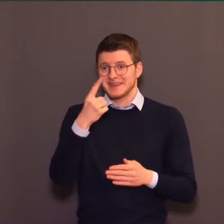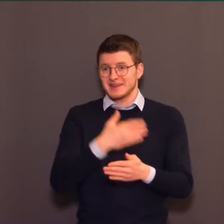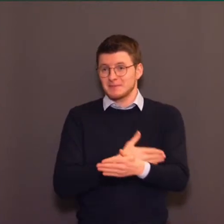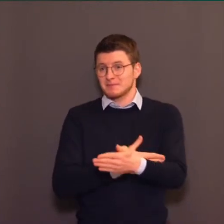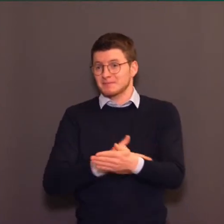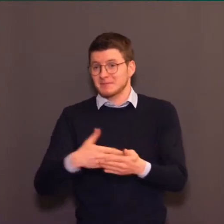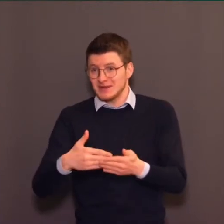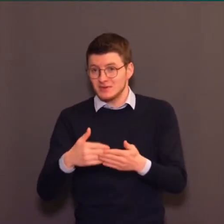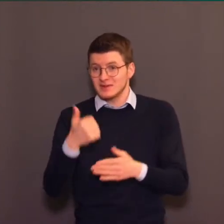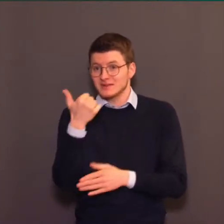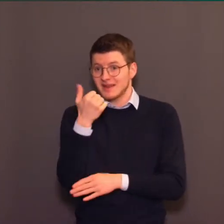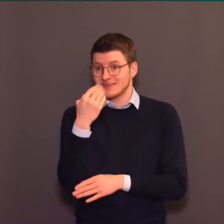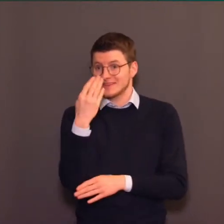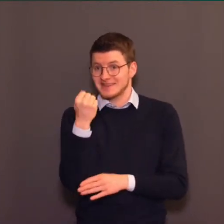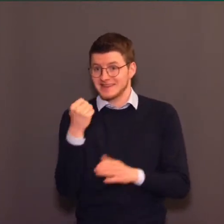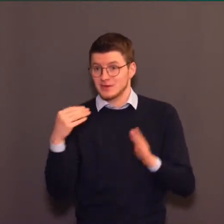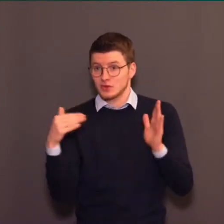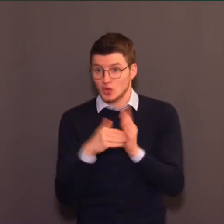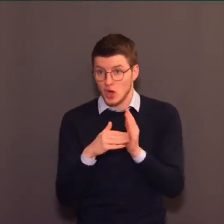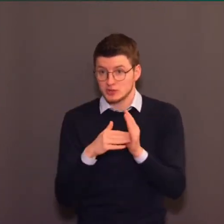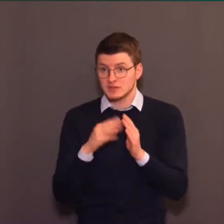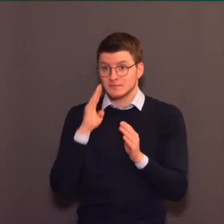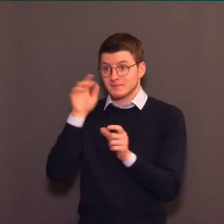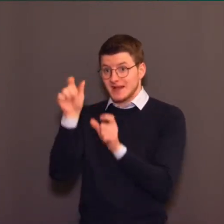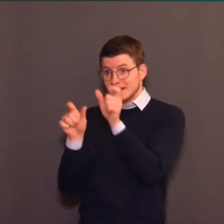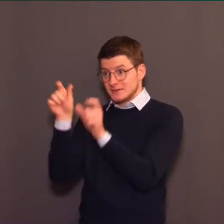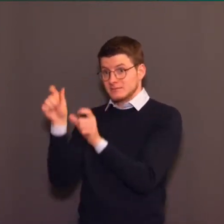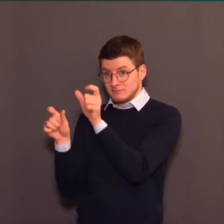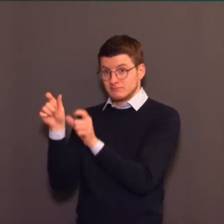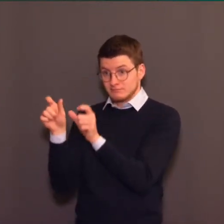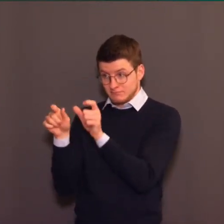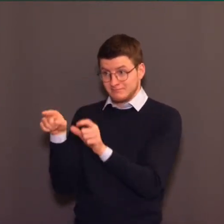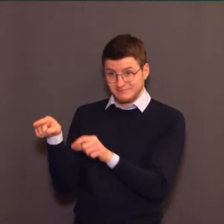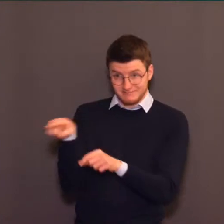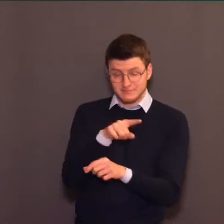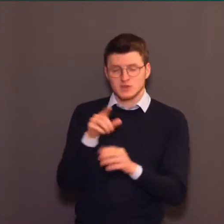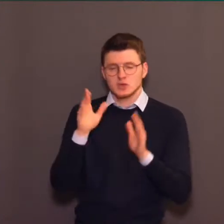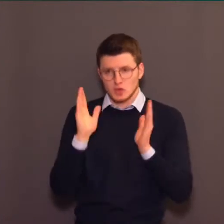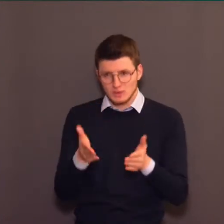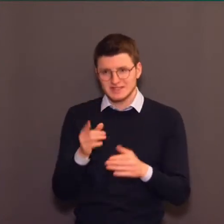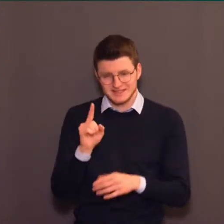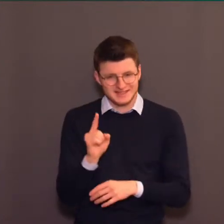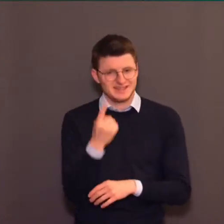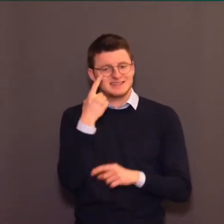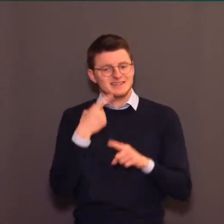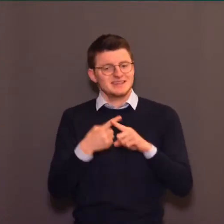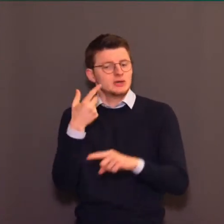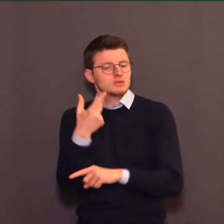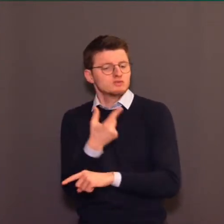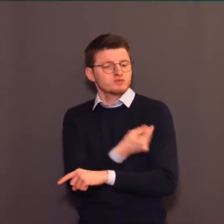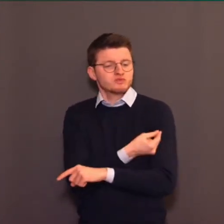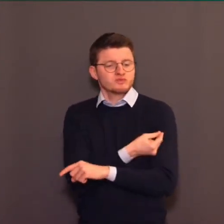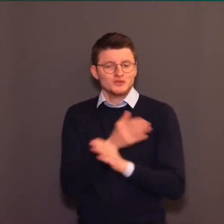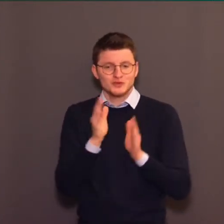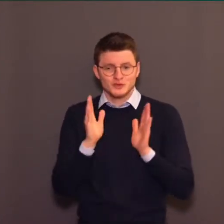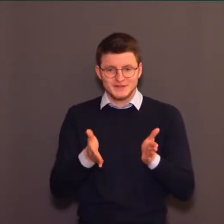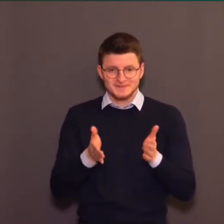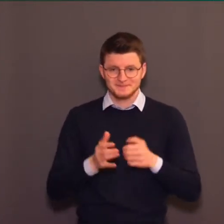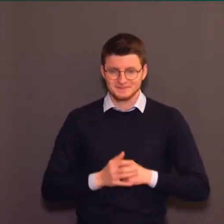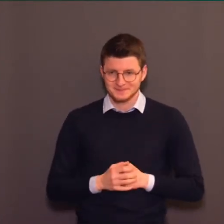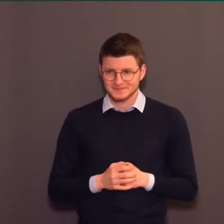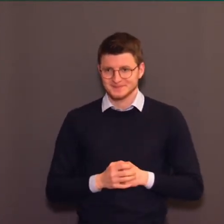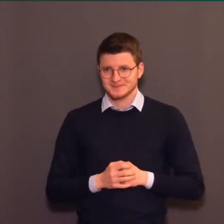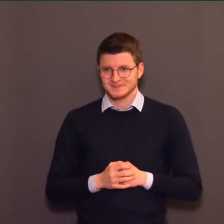1.096.000 Belgen, of 9,5% van de Belgen, een eerste dosis van het vaccin gekregen.